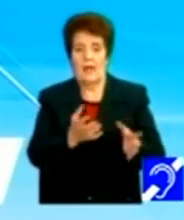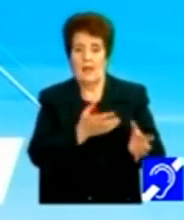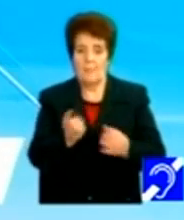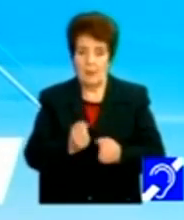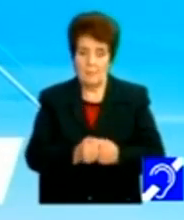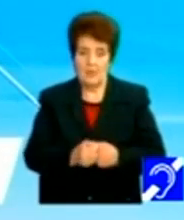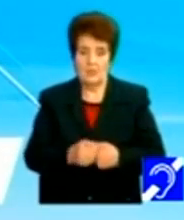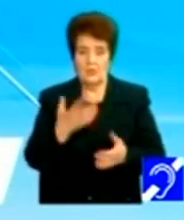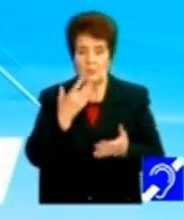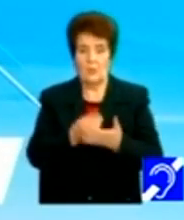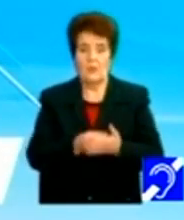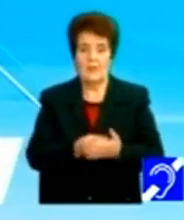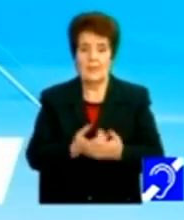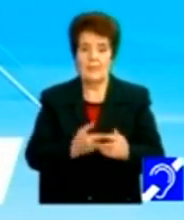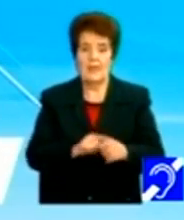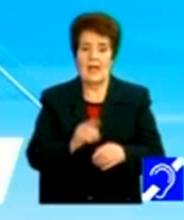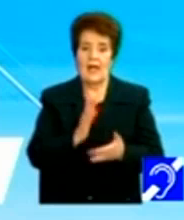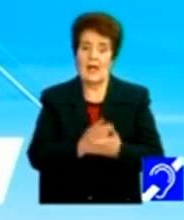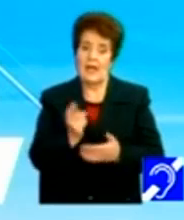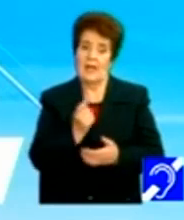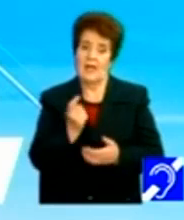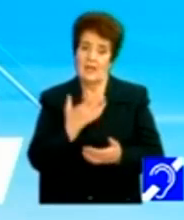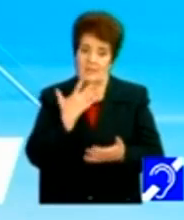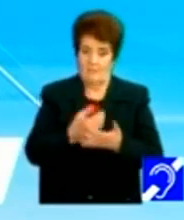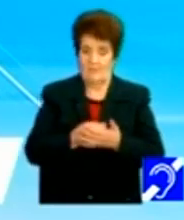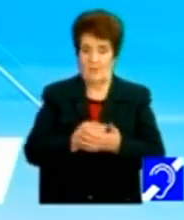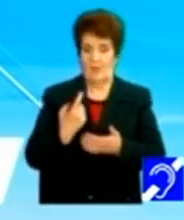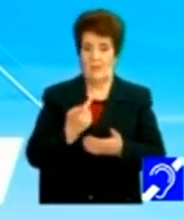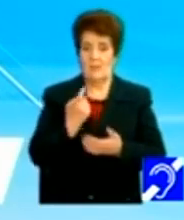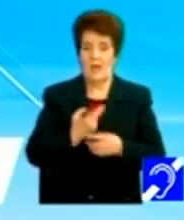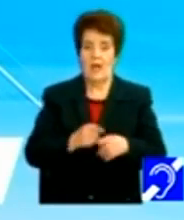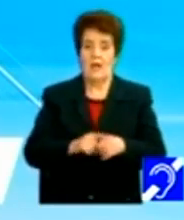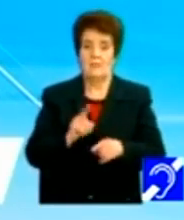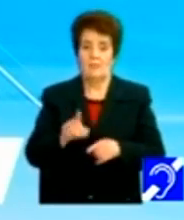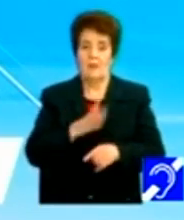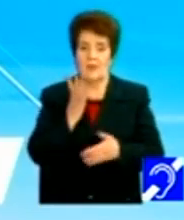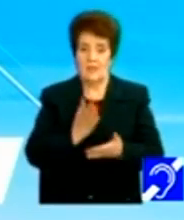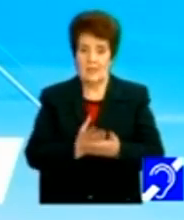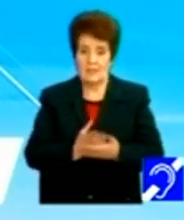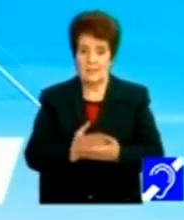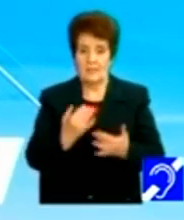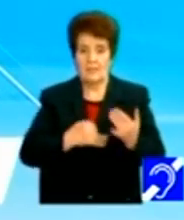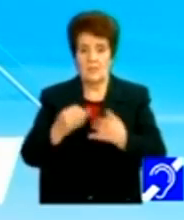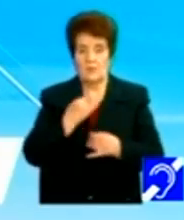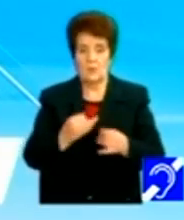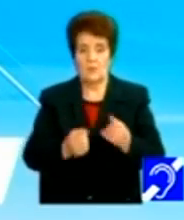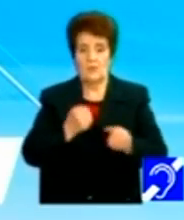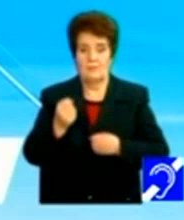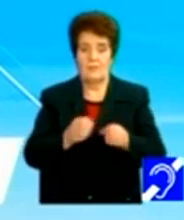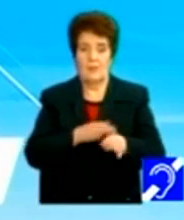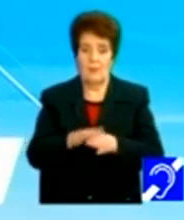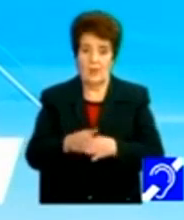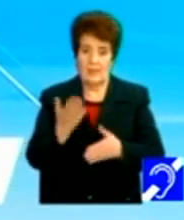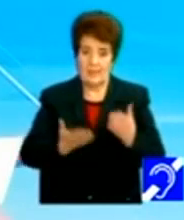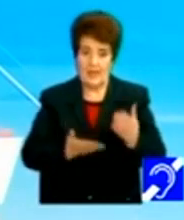respectiv proprietățile pe care le are. Și dacă există un asemenea echilibru și o integritate în spate, putem discuta despre numiri în funcții și promovare.